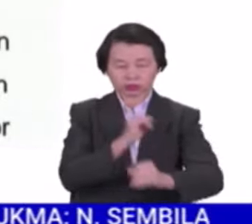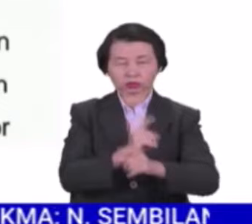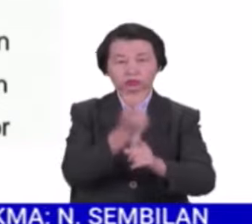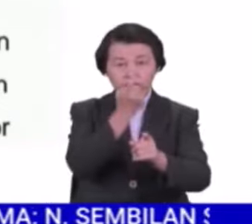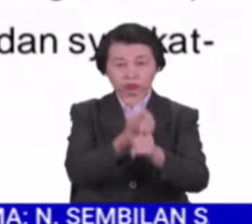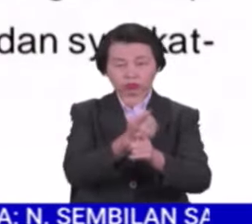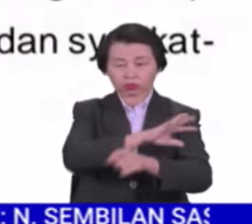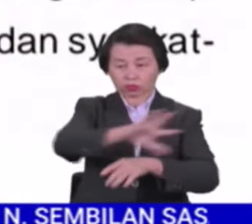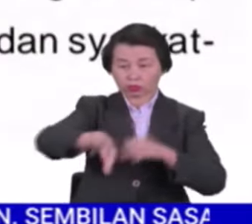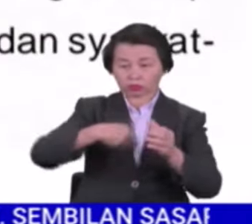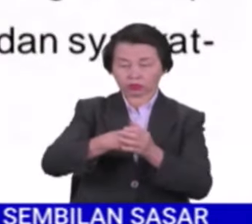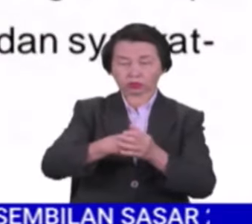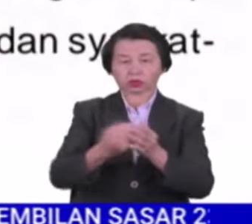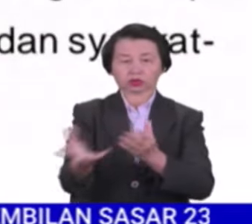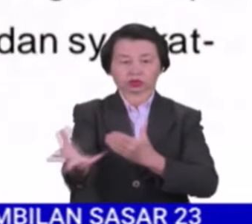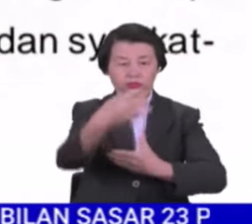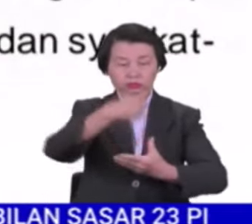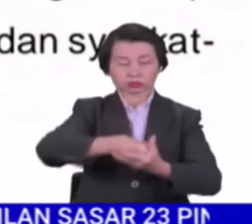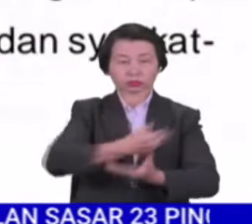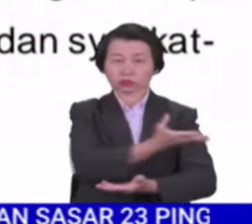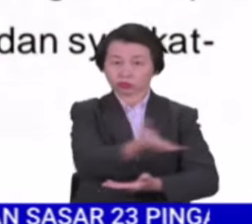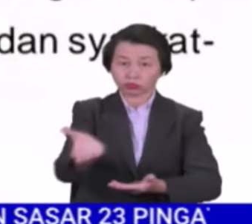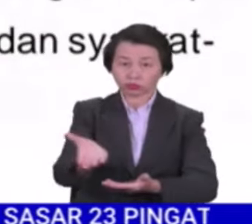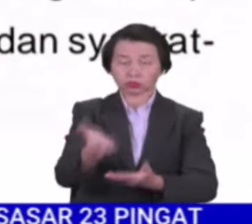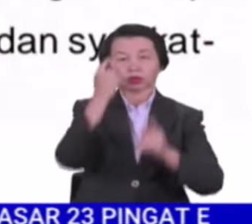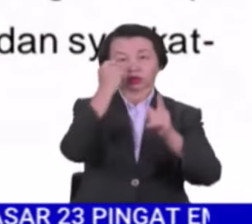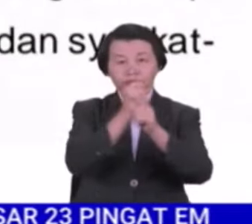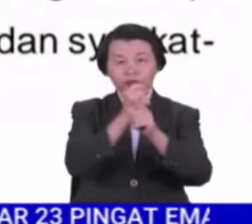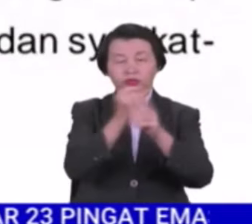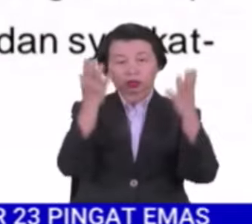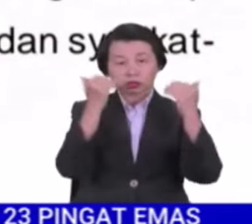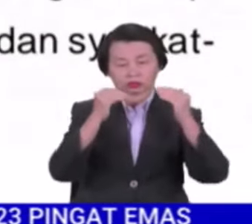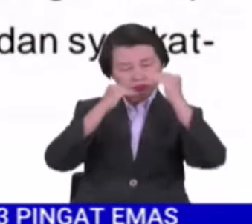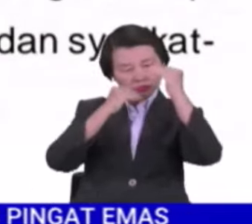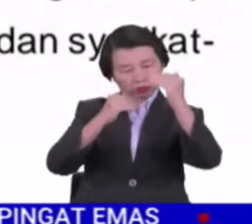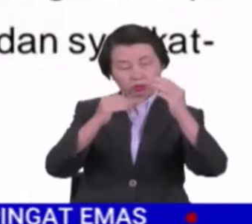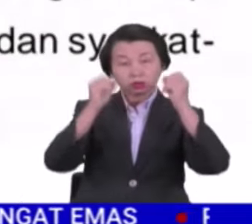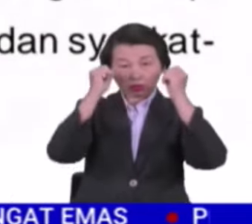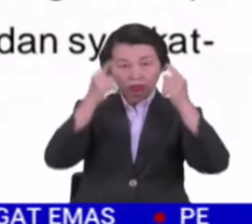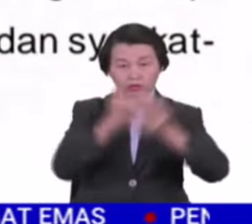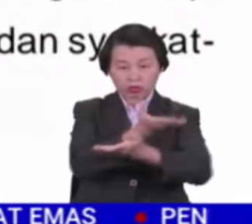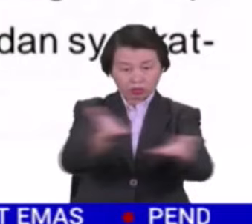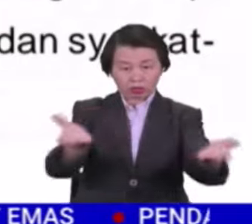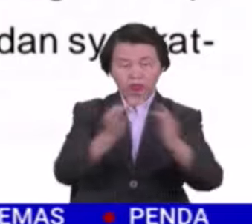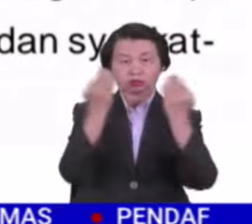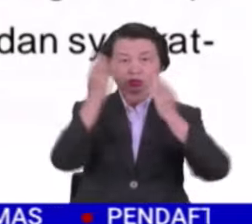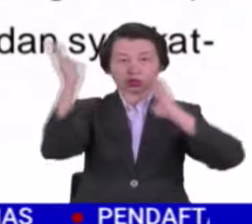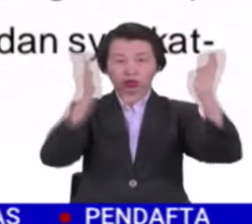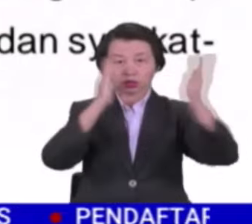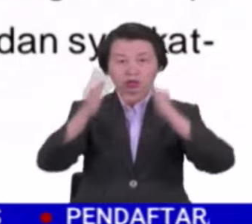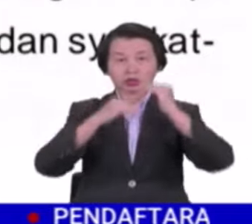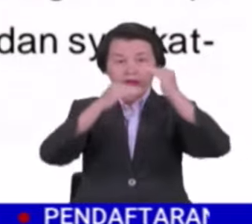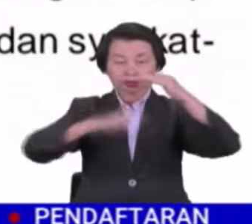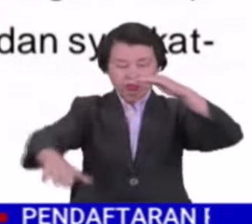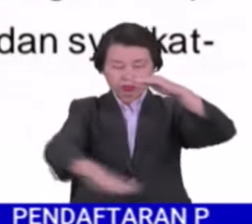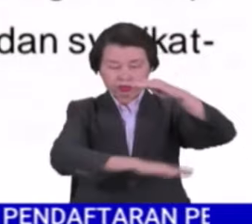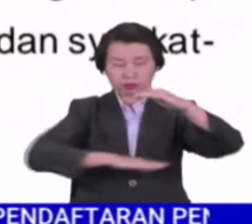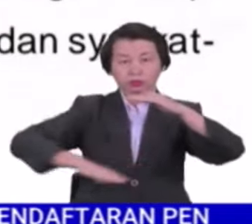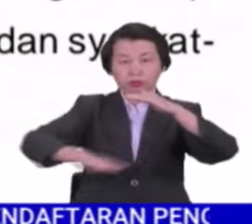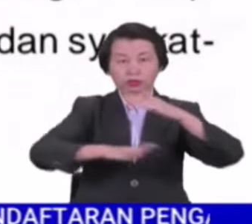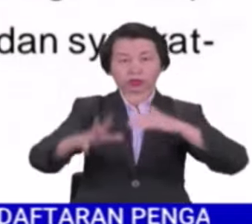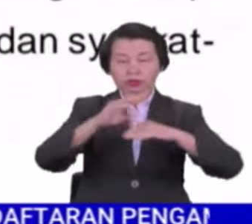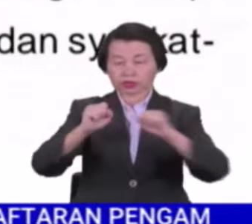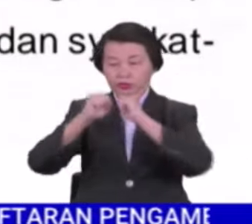menyeluruh serta inklusif semua PH ia bertujuan agar tahap kesadaran seluruh warga Indonesia di peringkat akar umbi